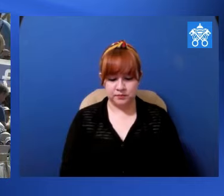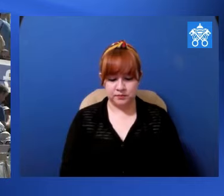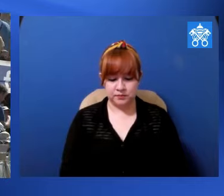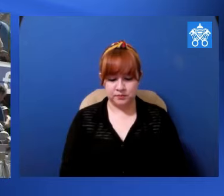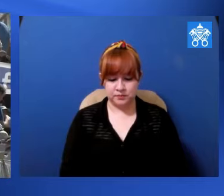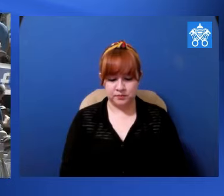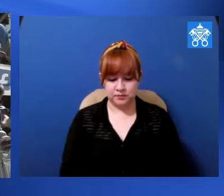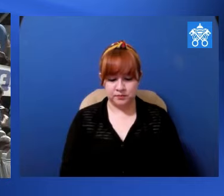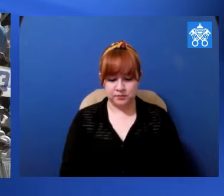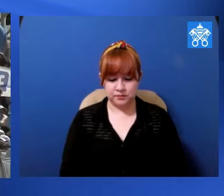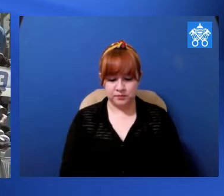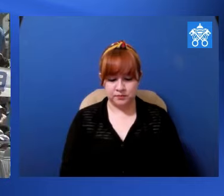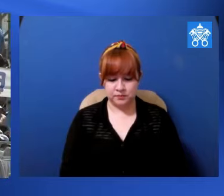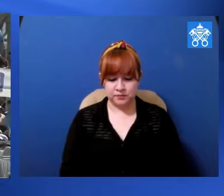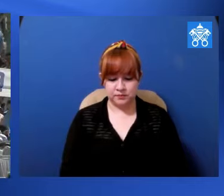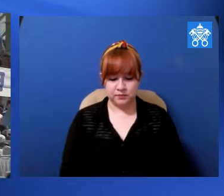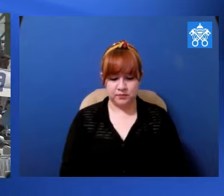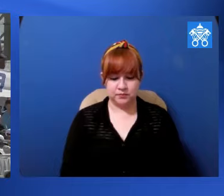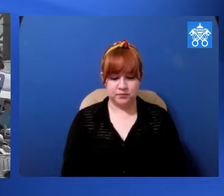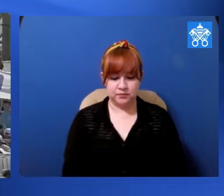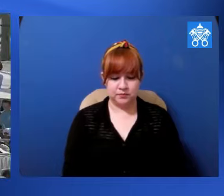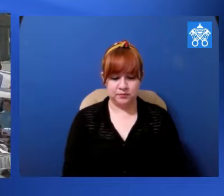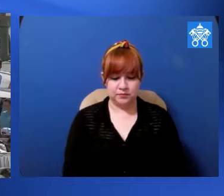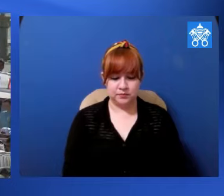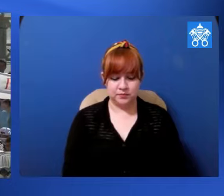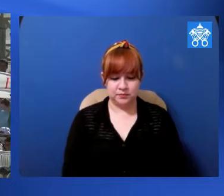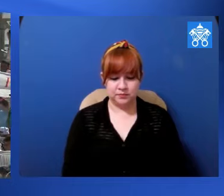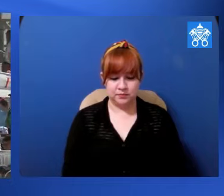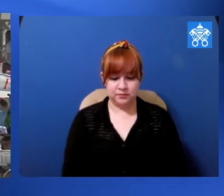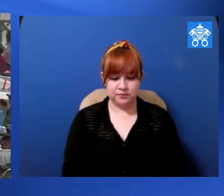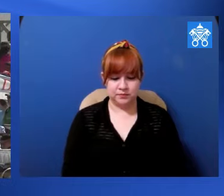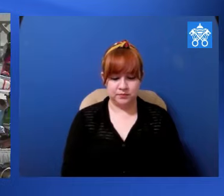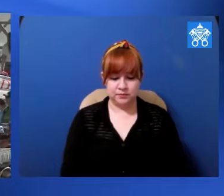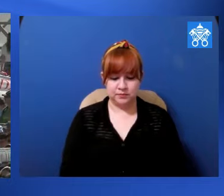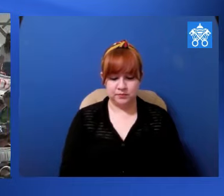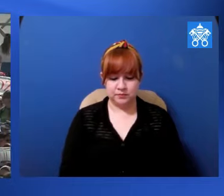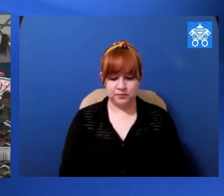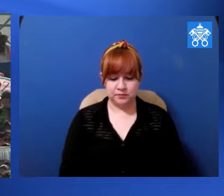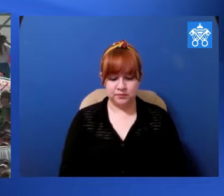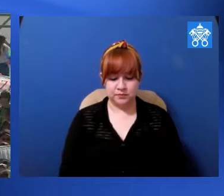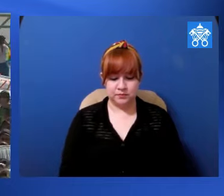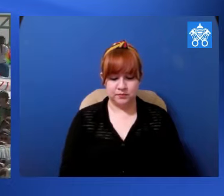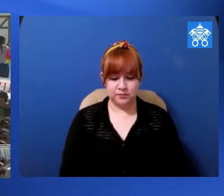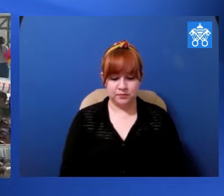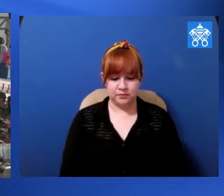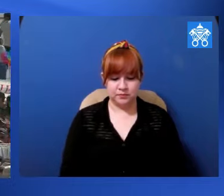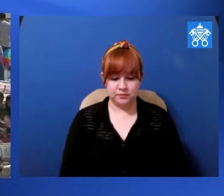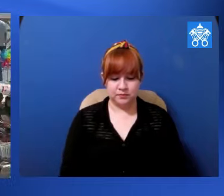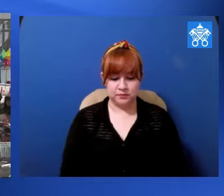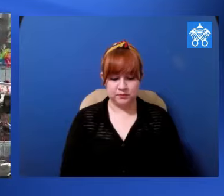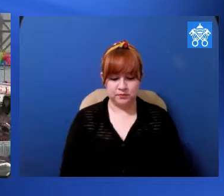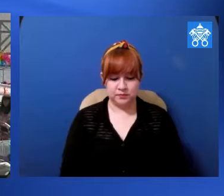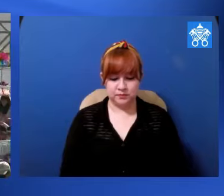Pisma Świętego znajduje się wydarzenie śmierci i zmartwychwstania Chrystusa. Ono wypełnia